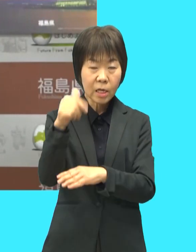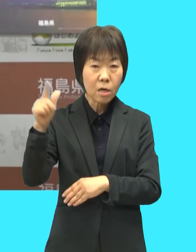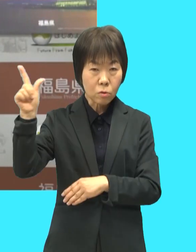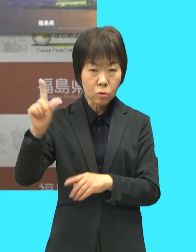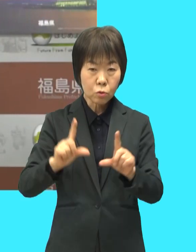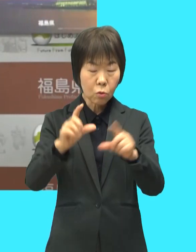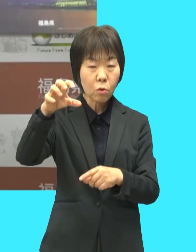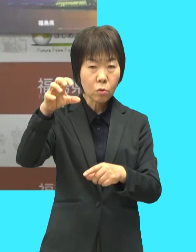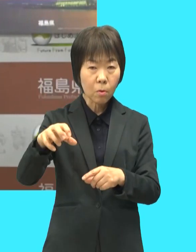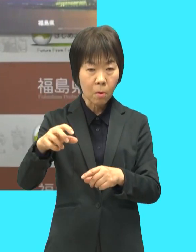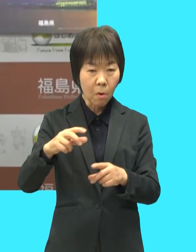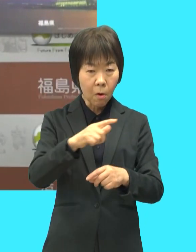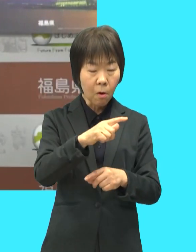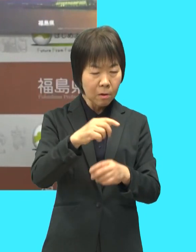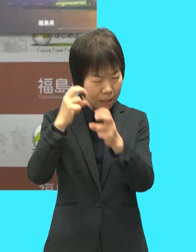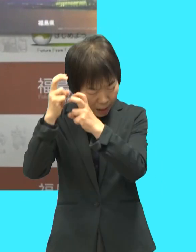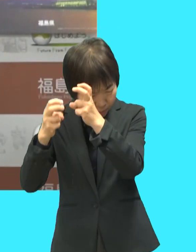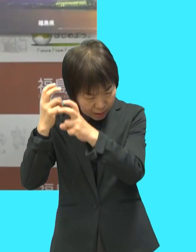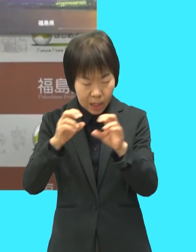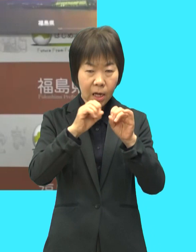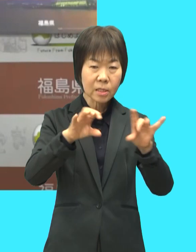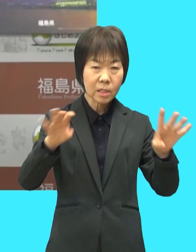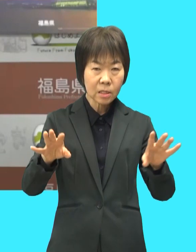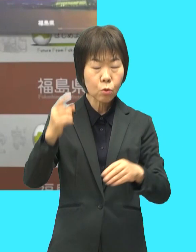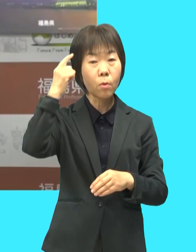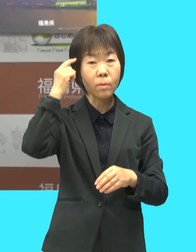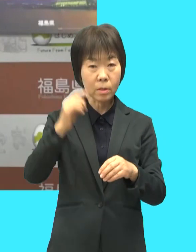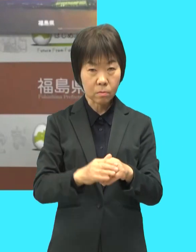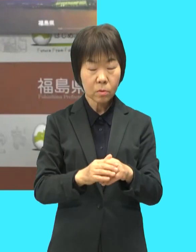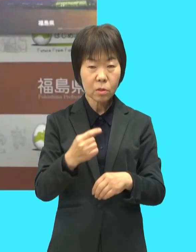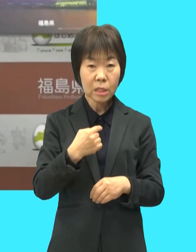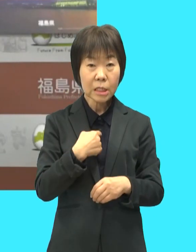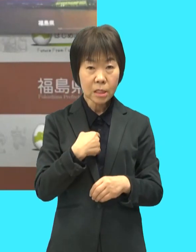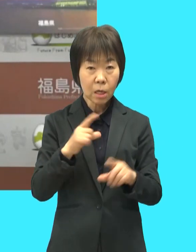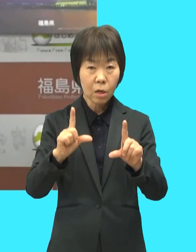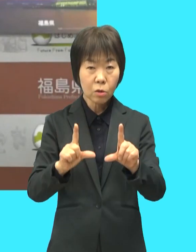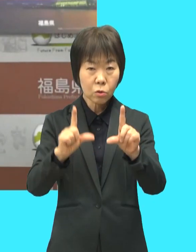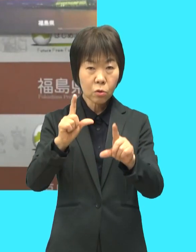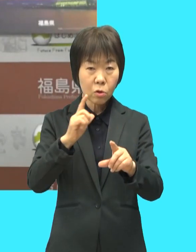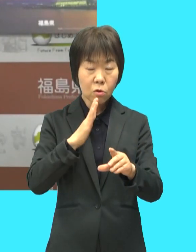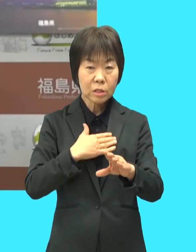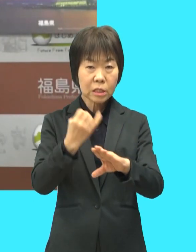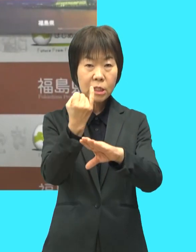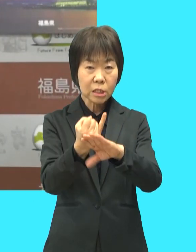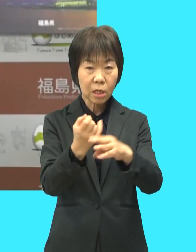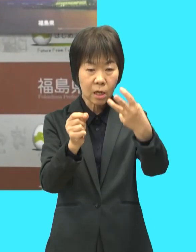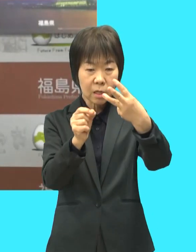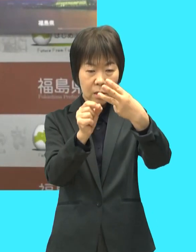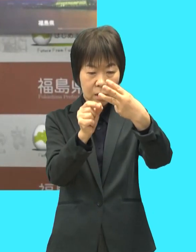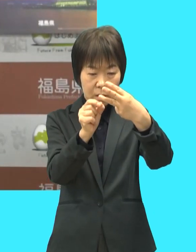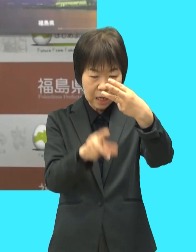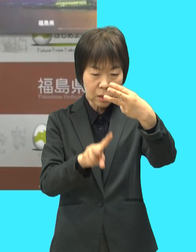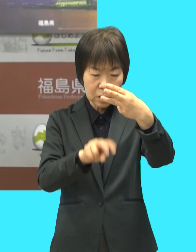ろいろこう悩みながら発信をされているなと感じております。私自身東京都知事が3月の29日